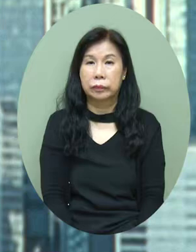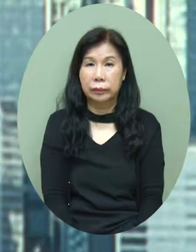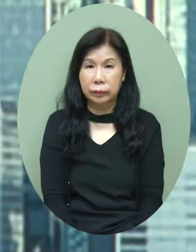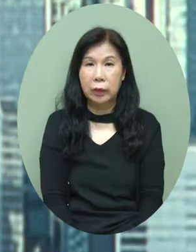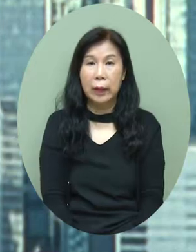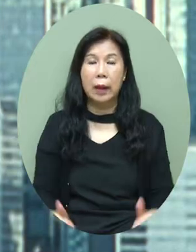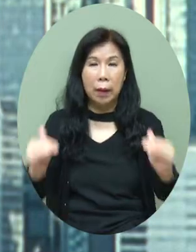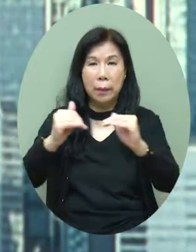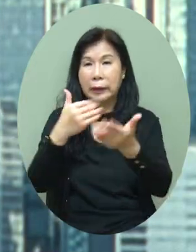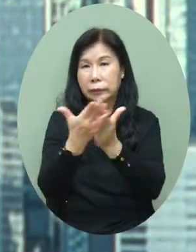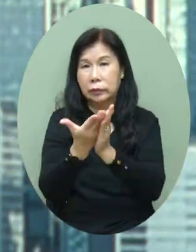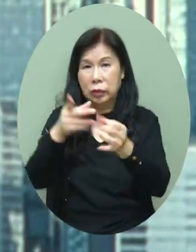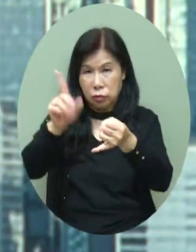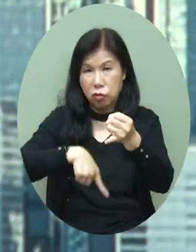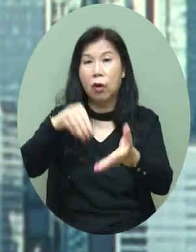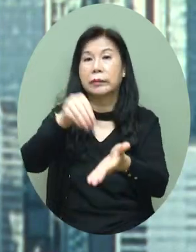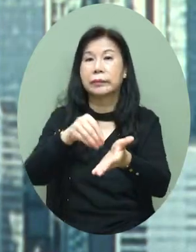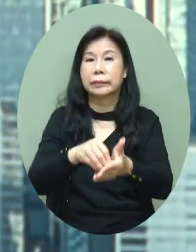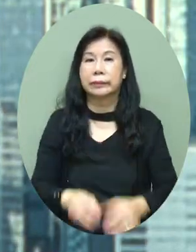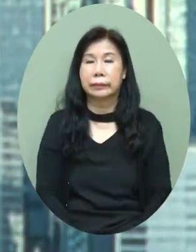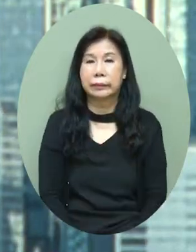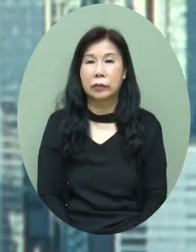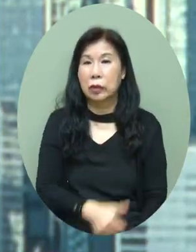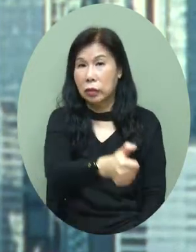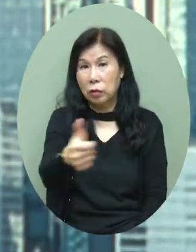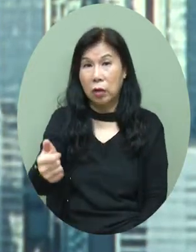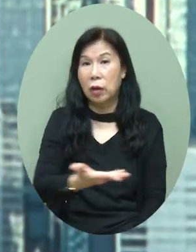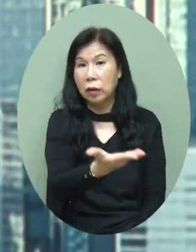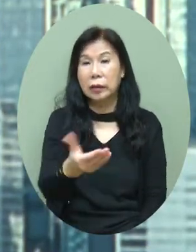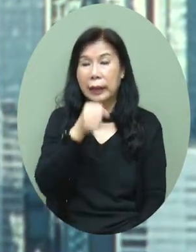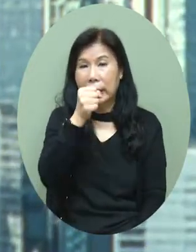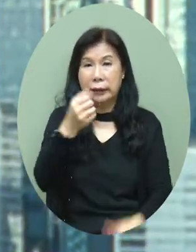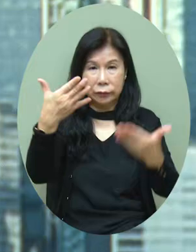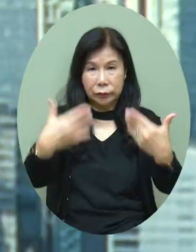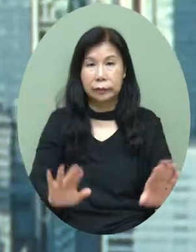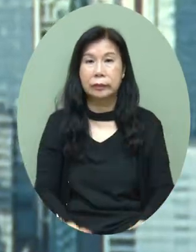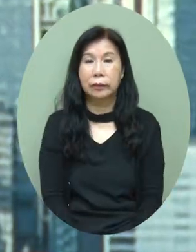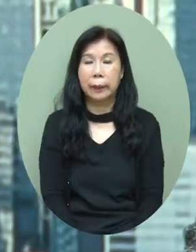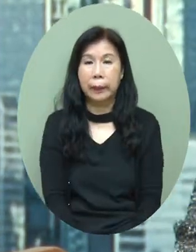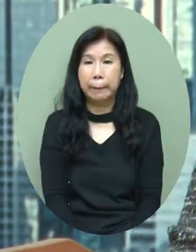係平衡咗呢啲因素，我得到出嚟嘅結果啦。 好多謝各位，記者會完畢。